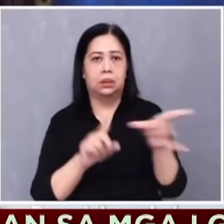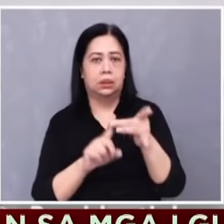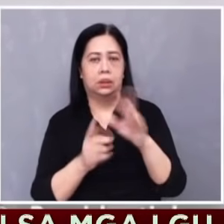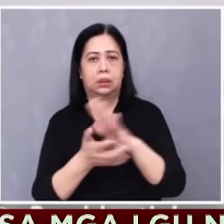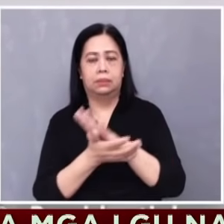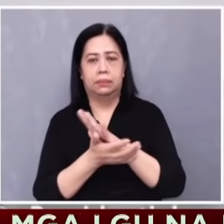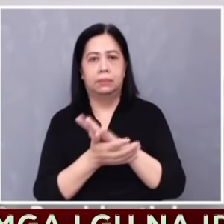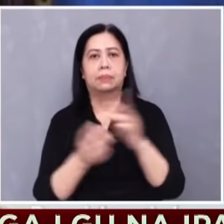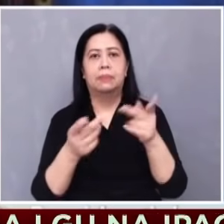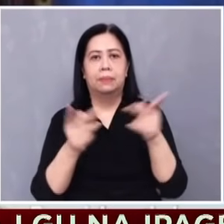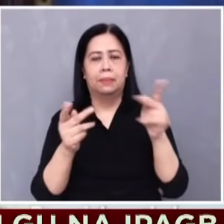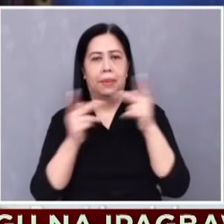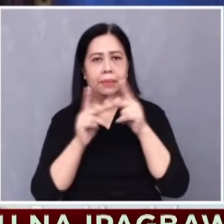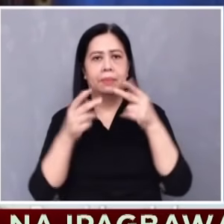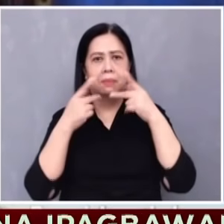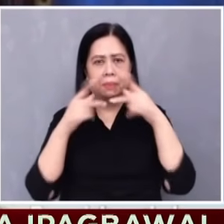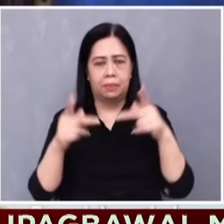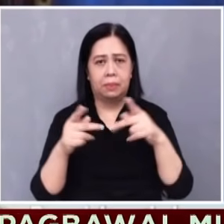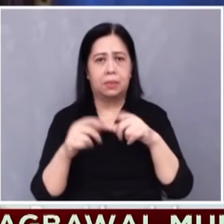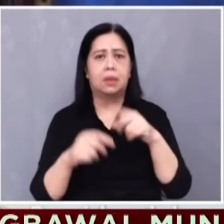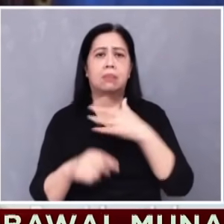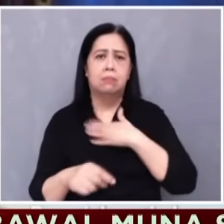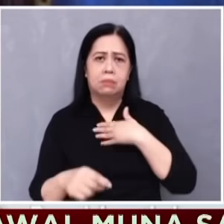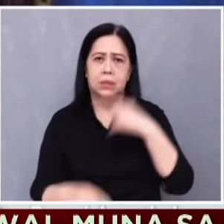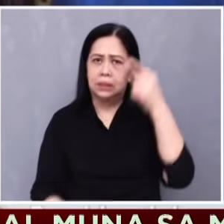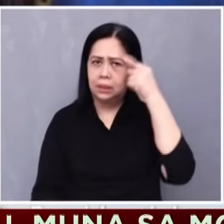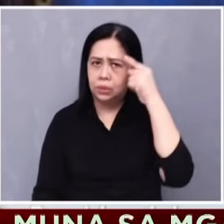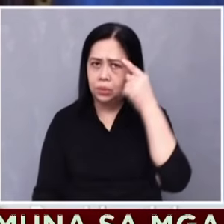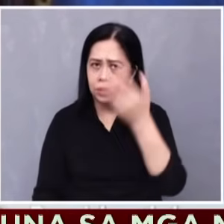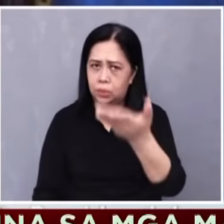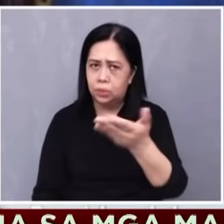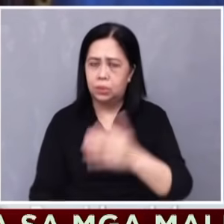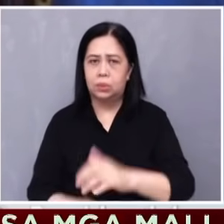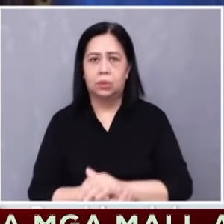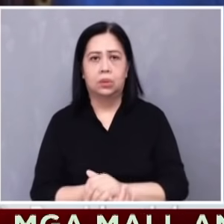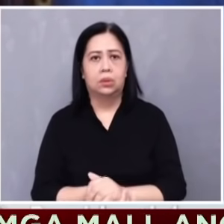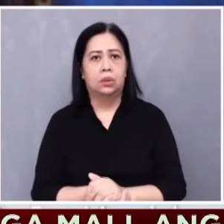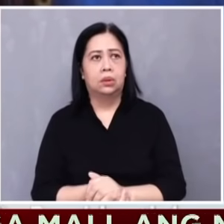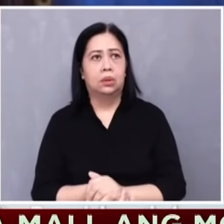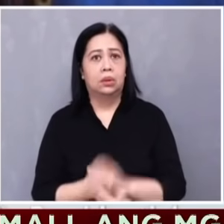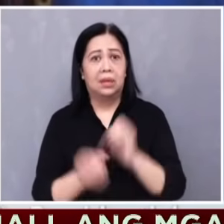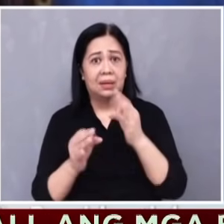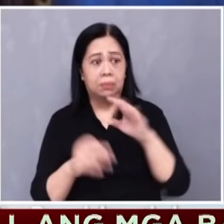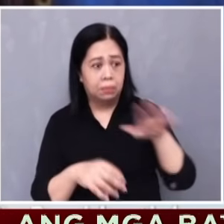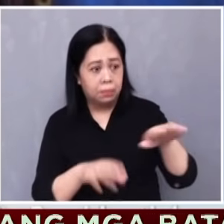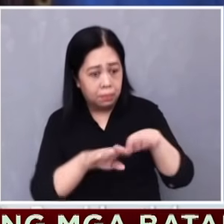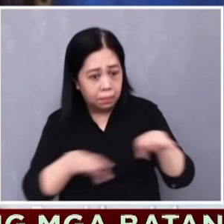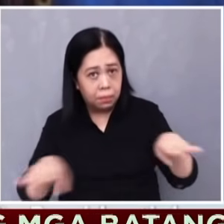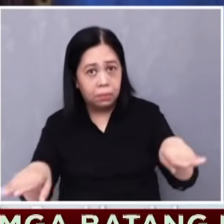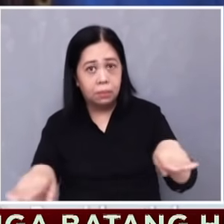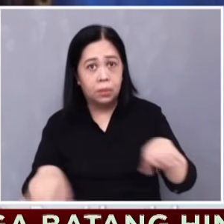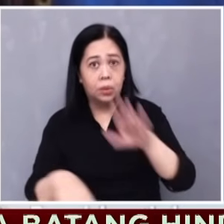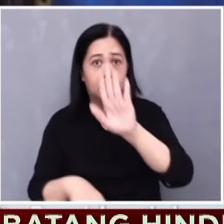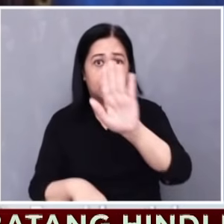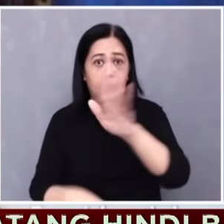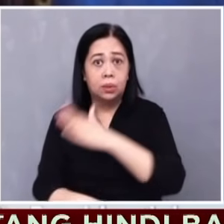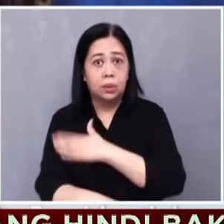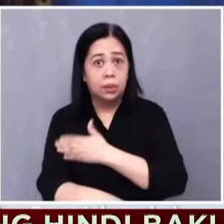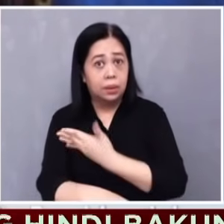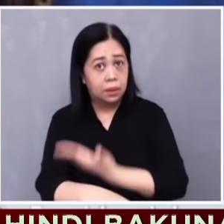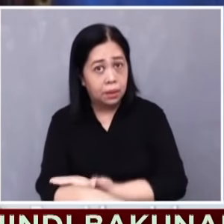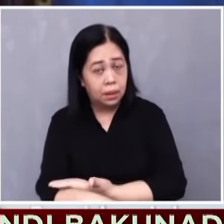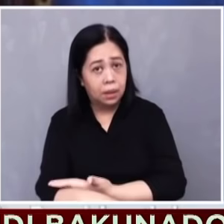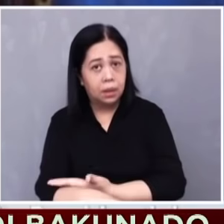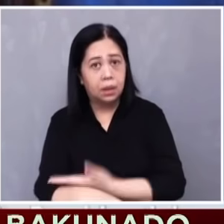places. Pero isipin ninyo kung maliliit pa ang mga anak ninyo at hindi